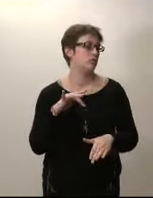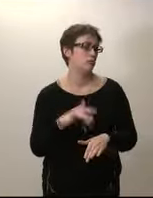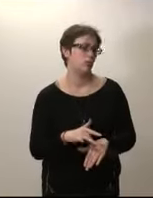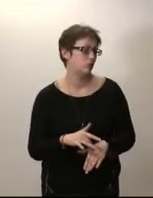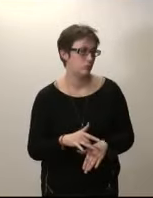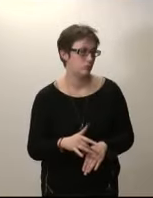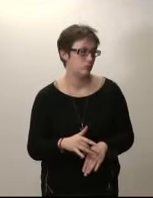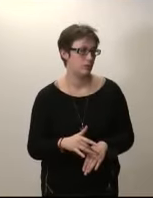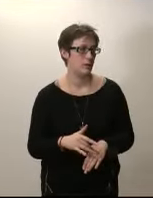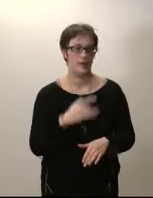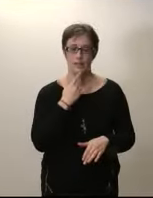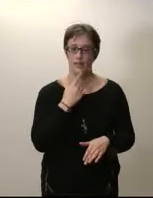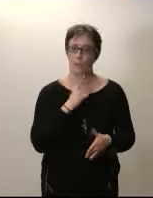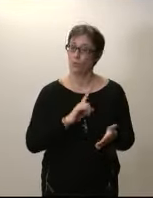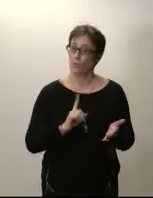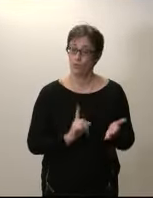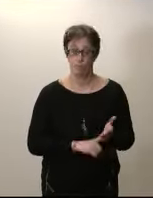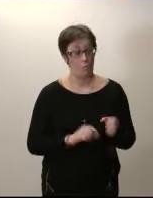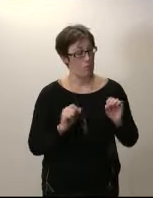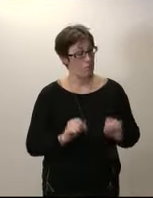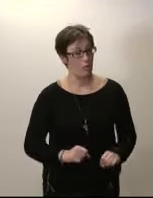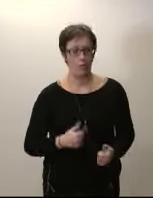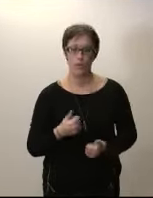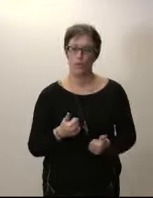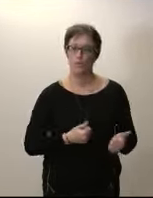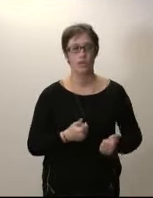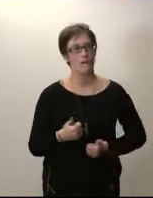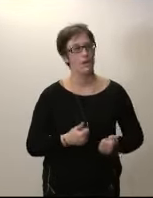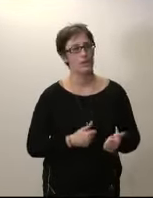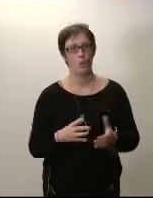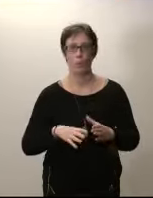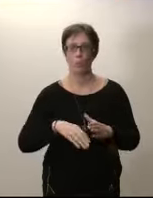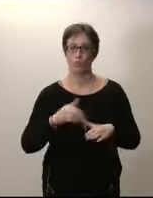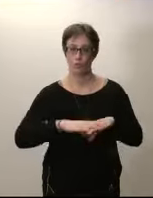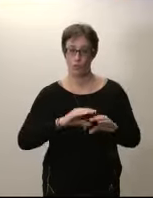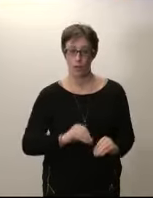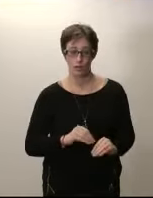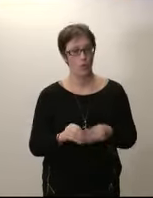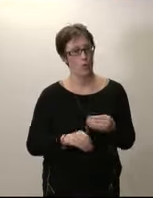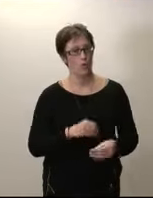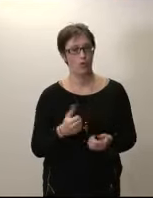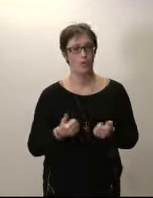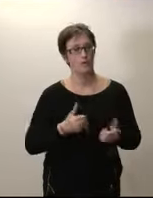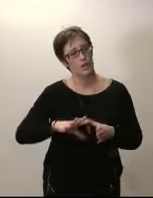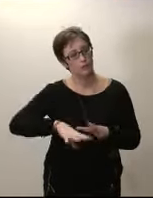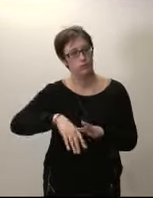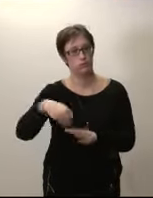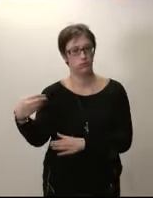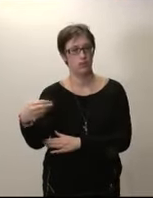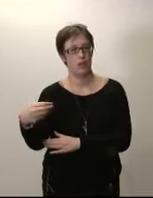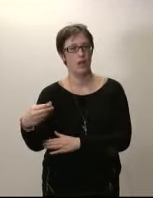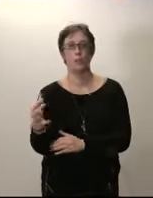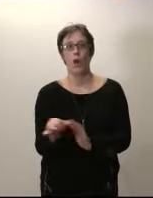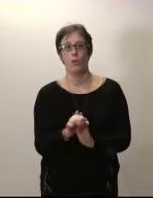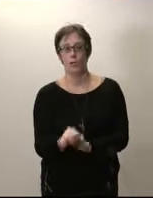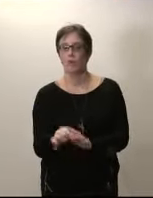que on a le droit de choisir des services qui se réalisent en régie ou des services externalisés, de voir des priorités, mais dans ce